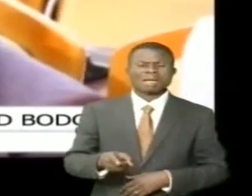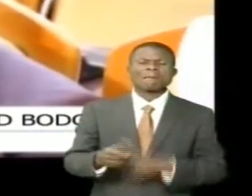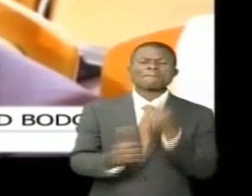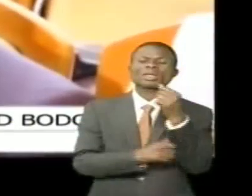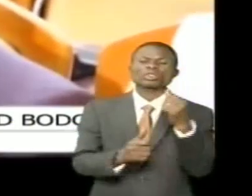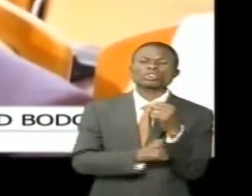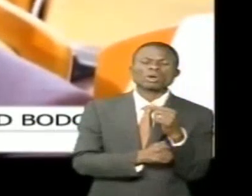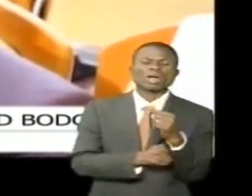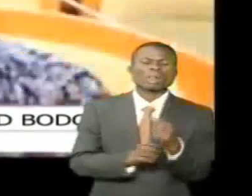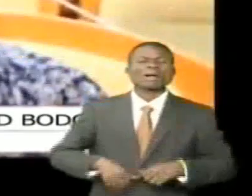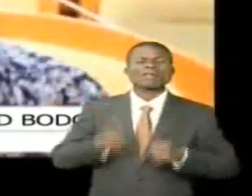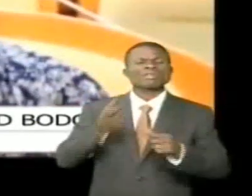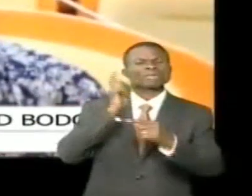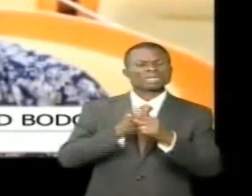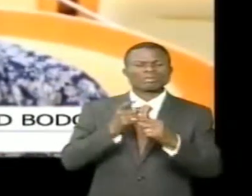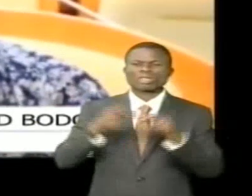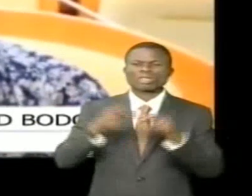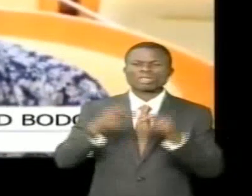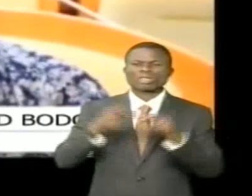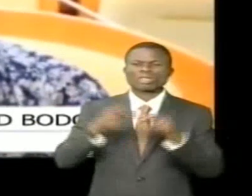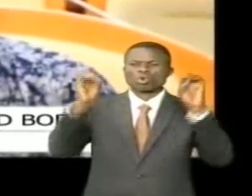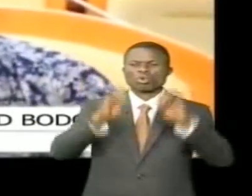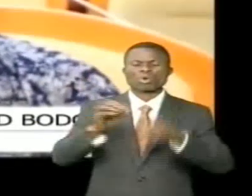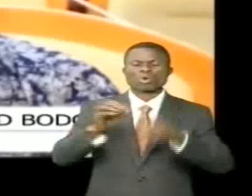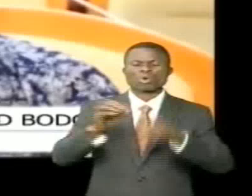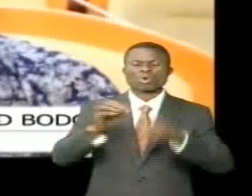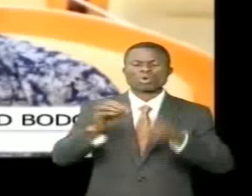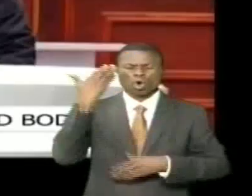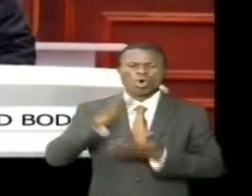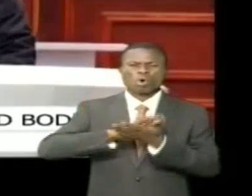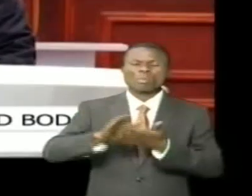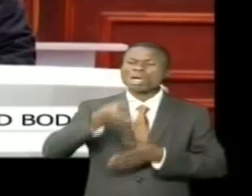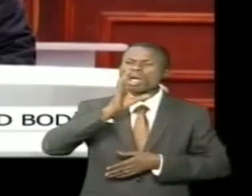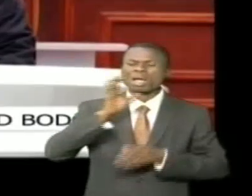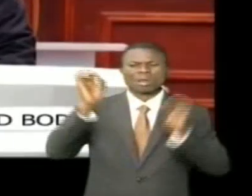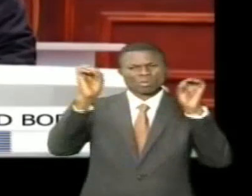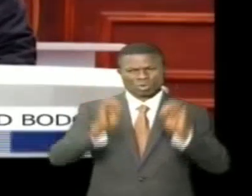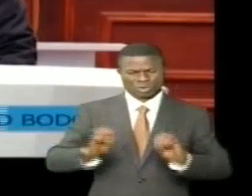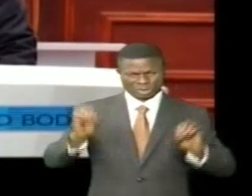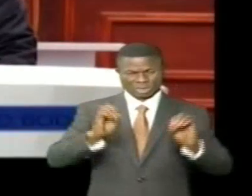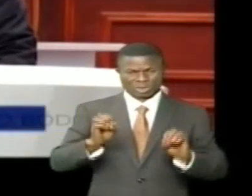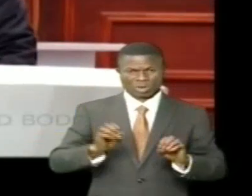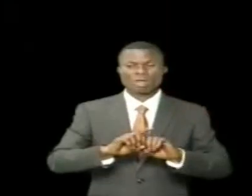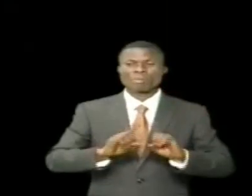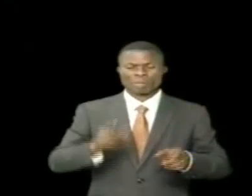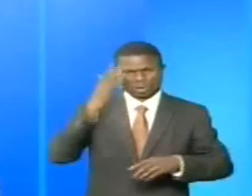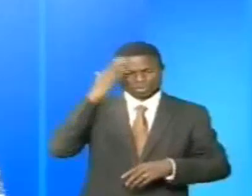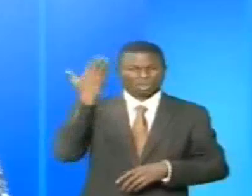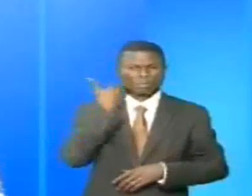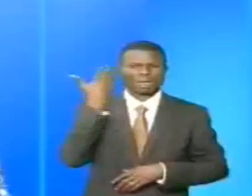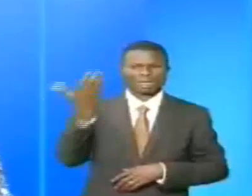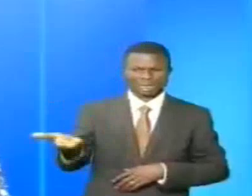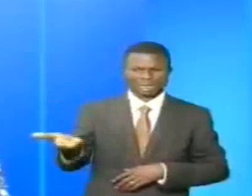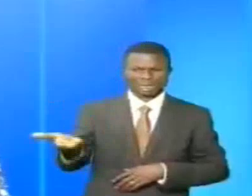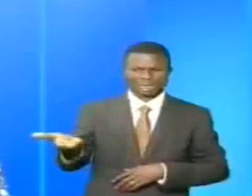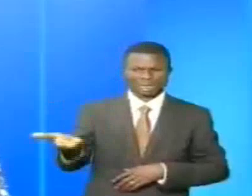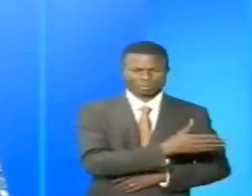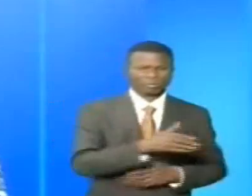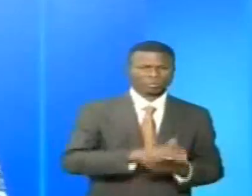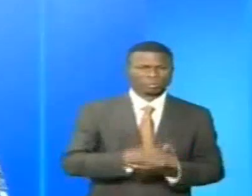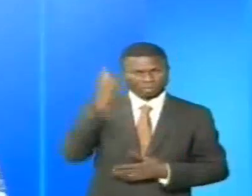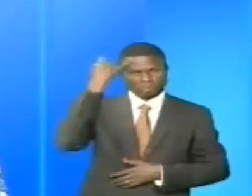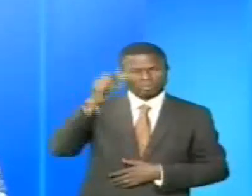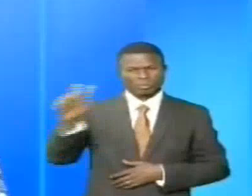appelle-t-elle à une riposte conséquente étant donné la dangerosité de la maladie. Dans un autre registre,